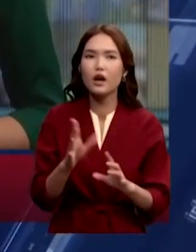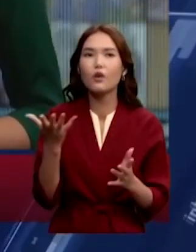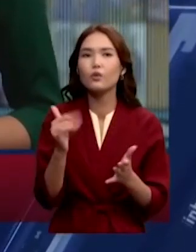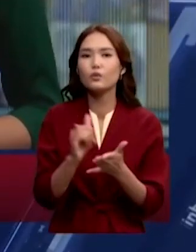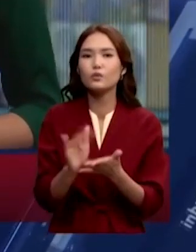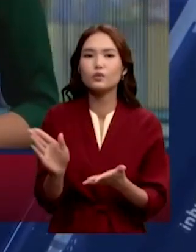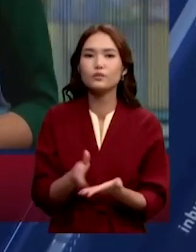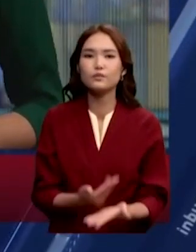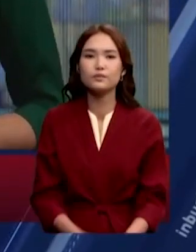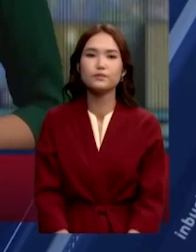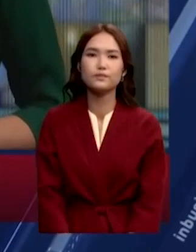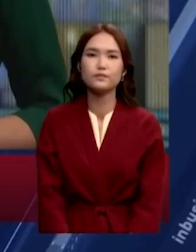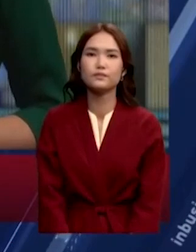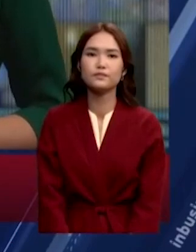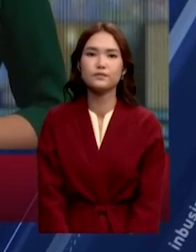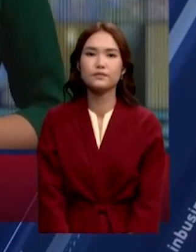Акимат?